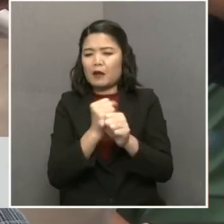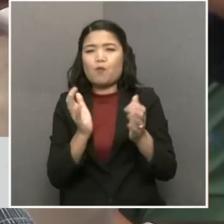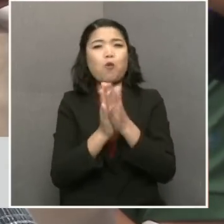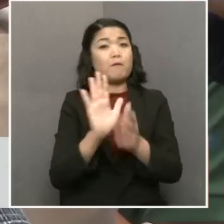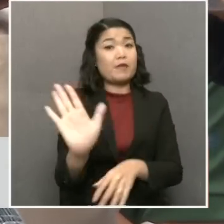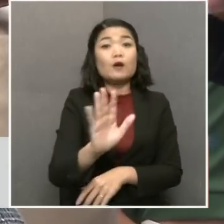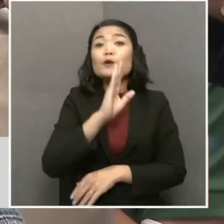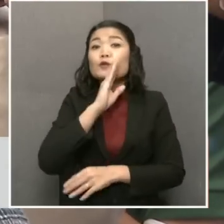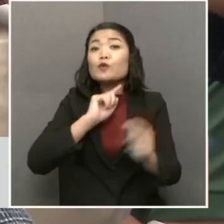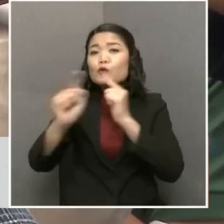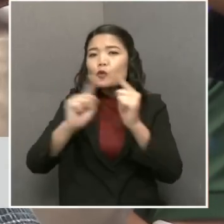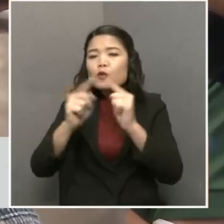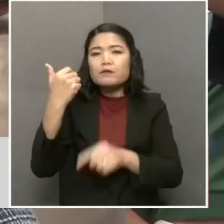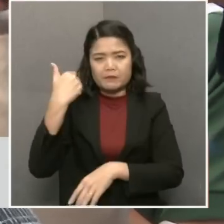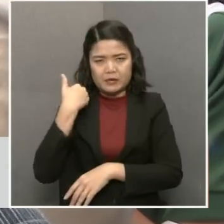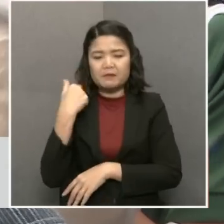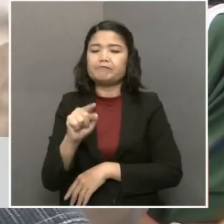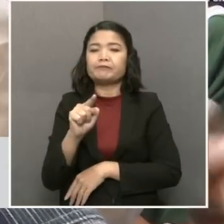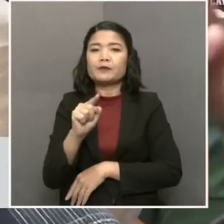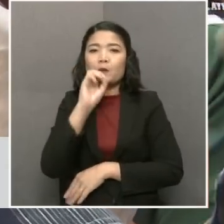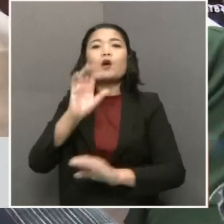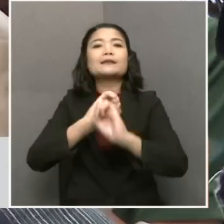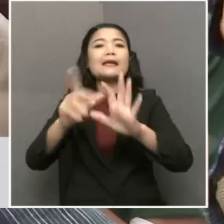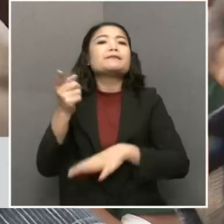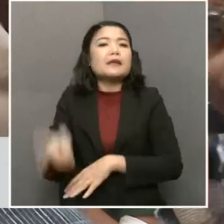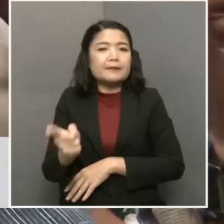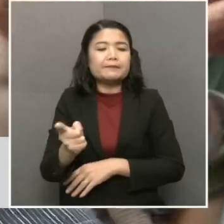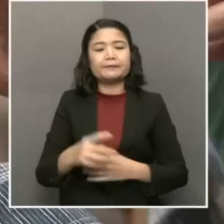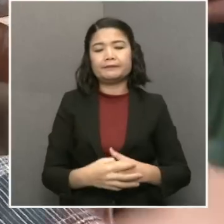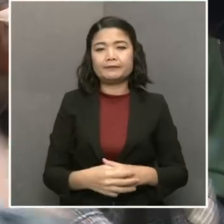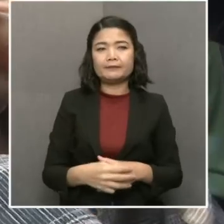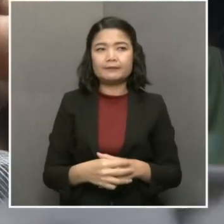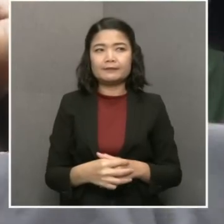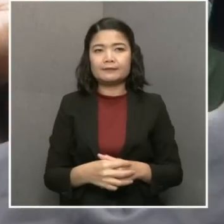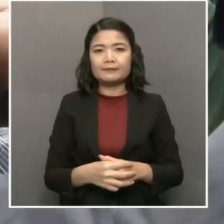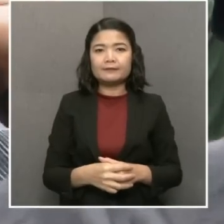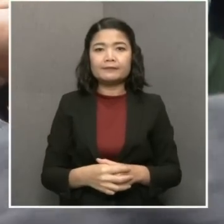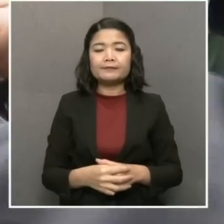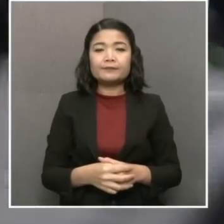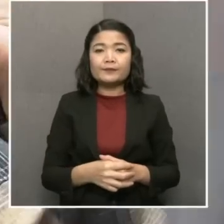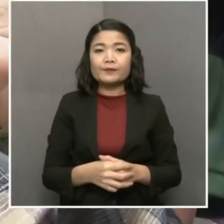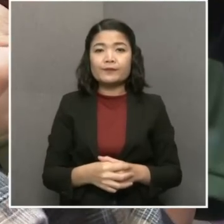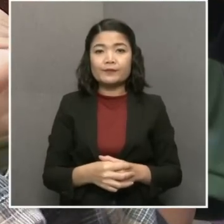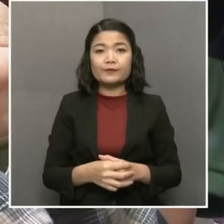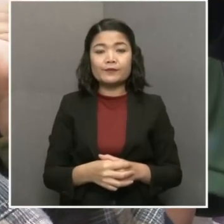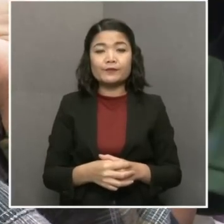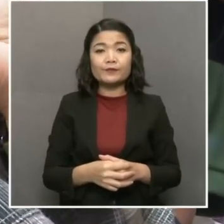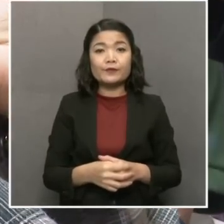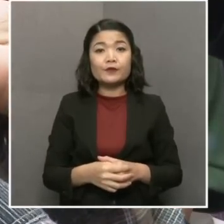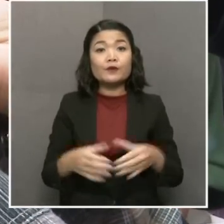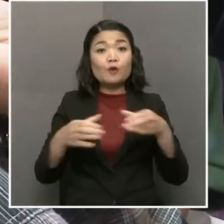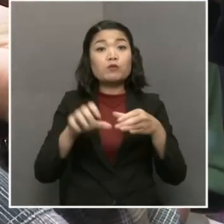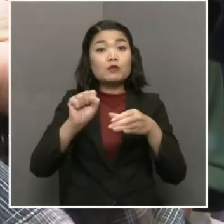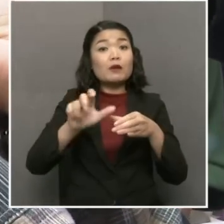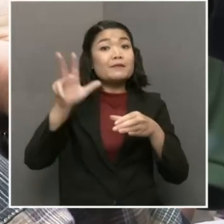ามีการพูดคุยเกิดขึ้นจริงก็จะยังคงยืนยันในจุดยืนนี้เหมือนเดิมค่ะ สำหรับการเคลื่อนไหวของพรรคเพื่อไทยนะคะ